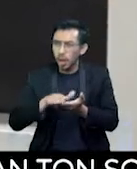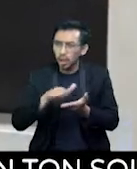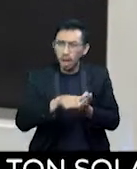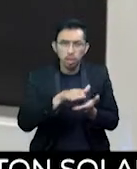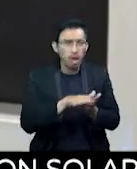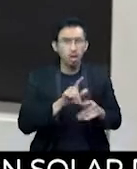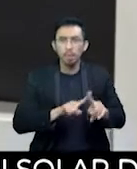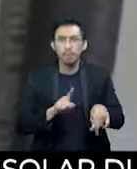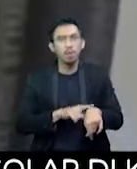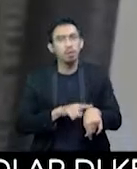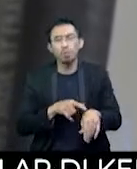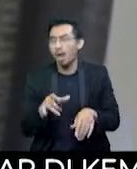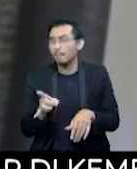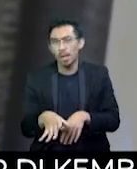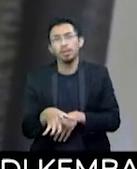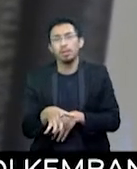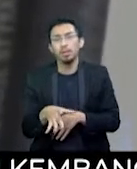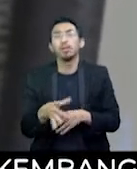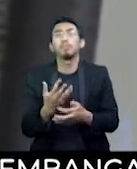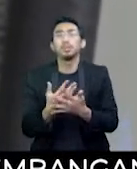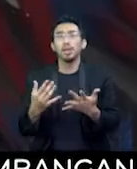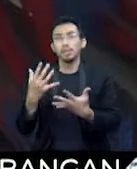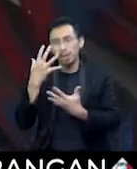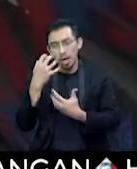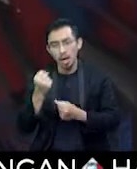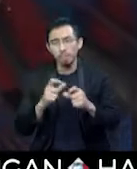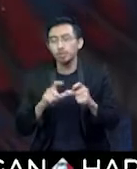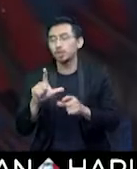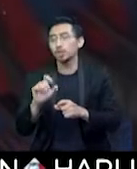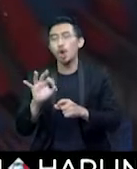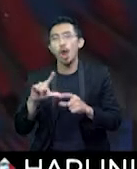agar pasokan solar kembali normal, agar aktivitas bisa berjalan dengan lancar.